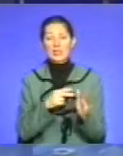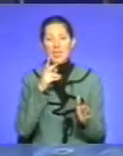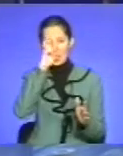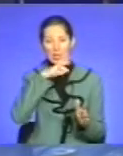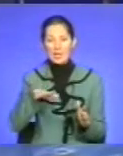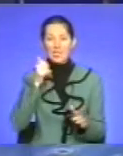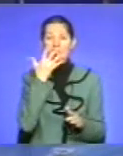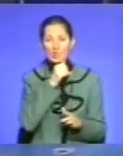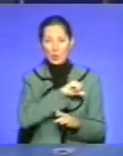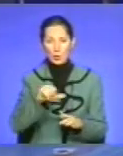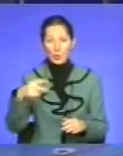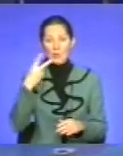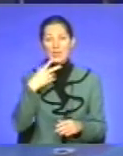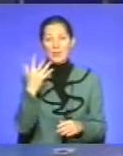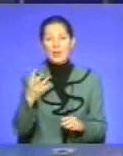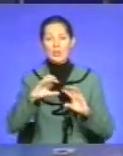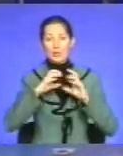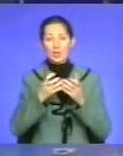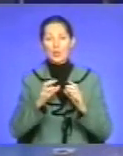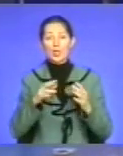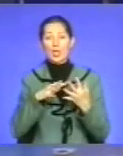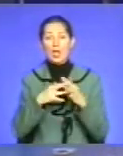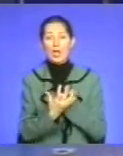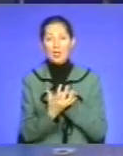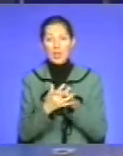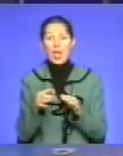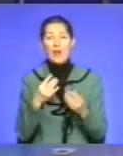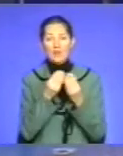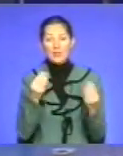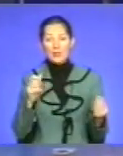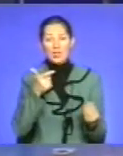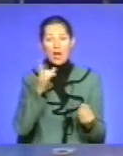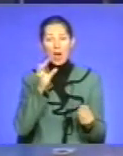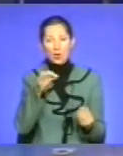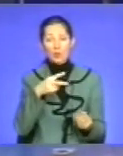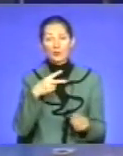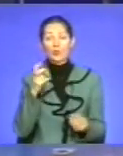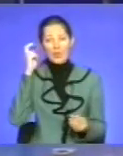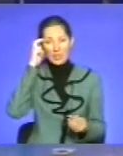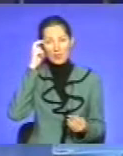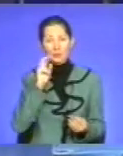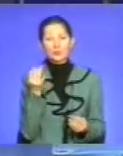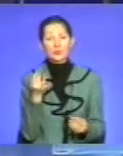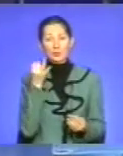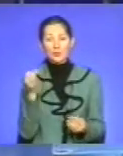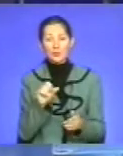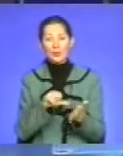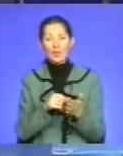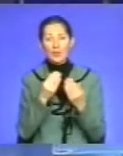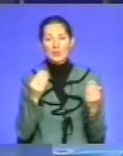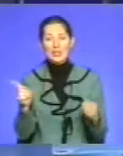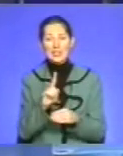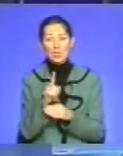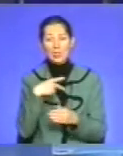25-й міжнародній аграрній виставці «Агро-2013» у Києві. Чим зацікавлювала учасники виставки Тернопільщина, бачили